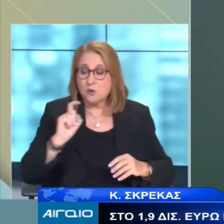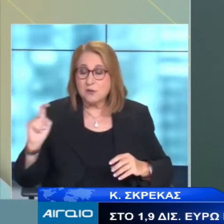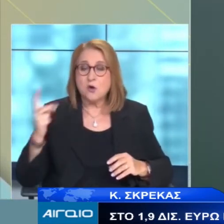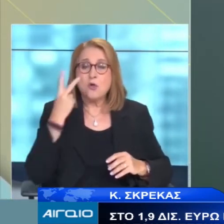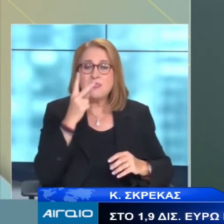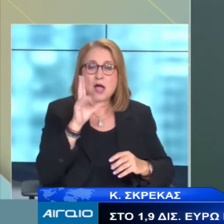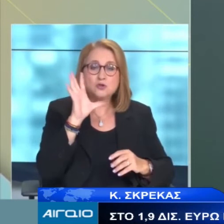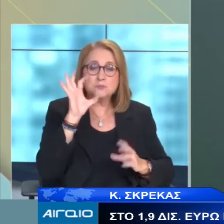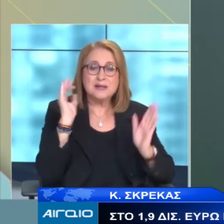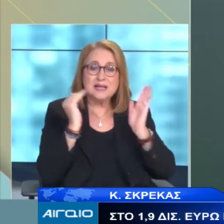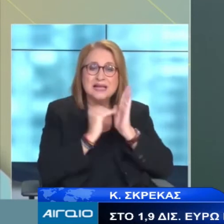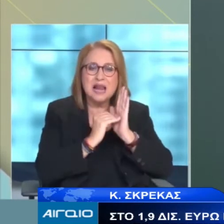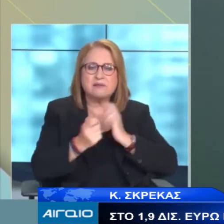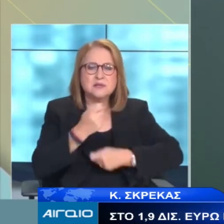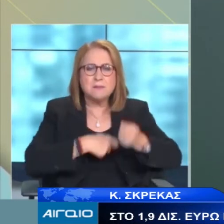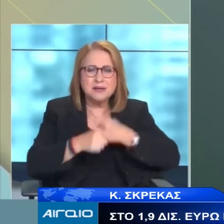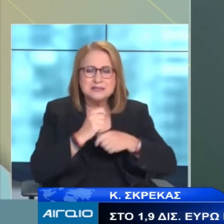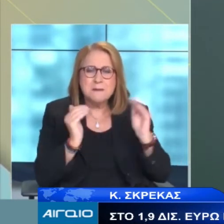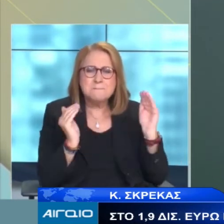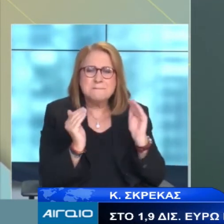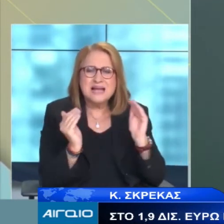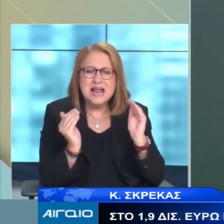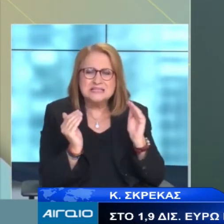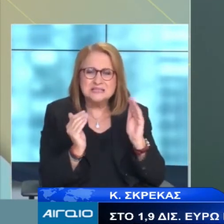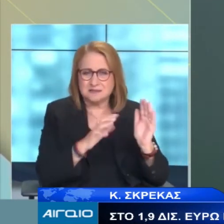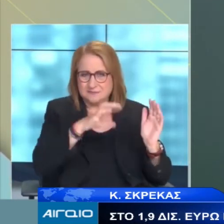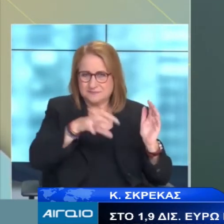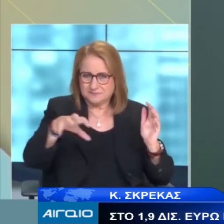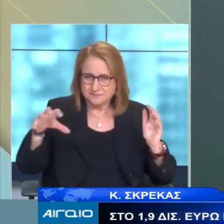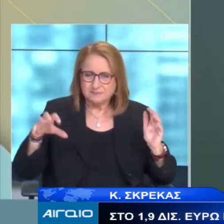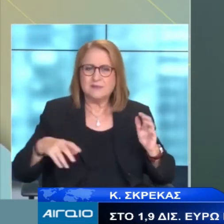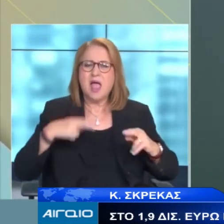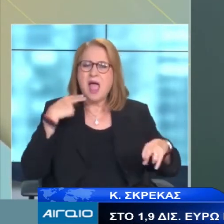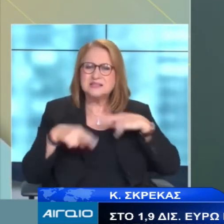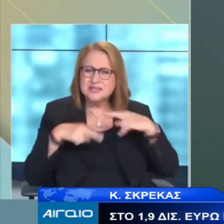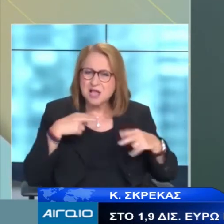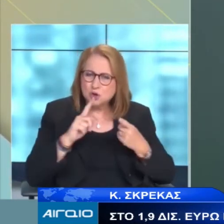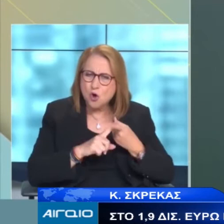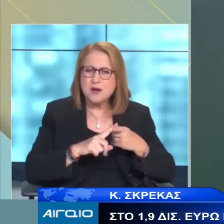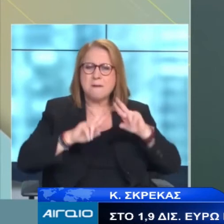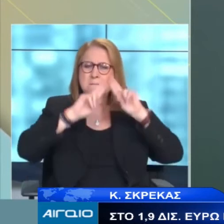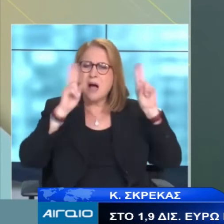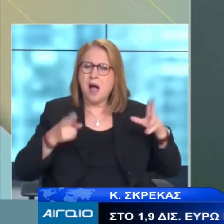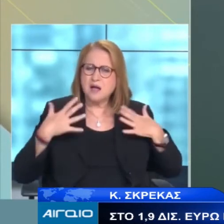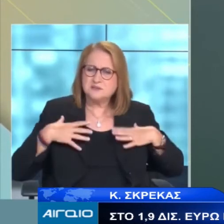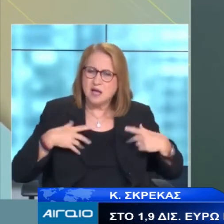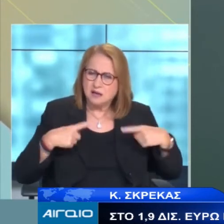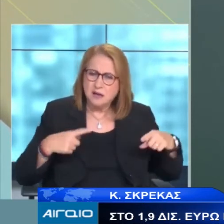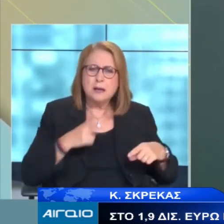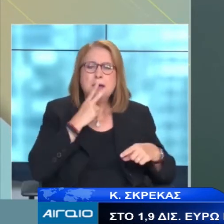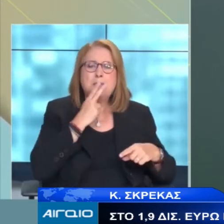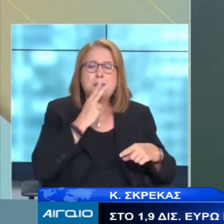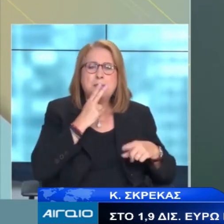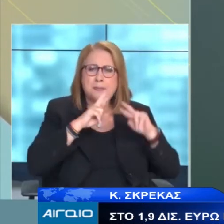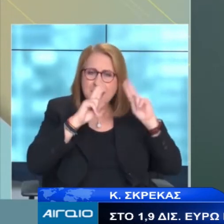1.250.000 μικρές και μεσαίες επιχειρήσεις και επαγγελματίες, όπως εστιατόρια, εμπορικά καταστήματα, περίπτερα,